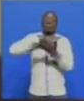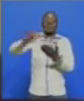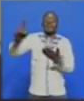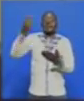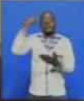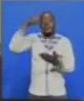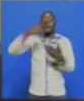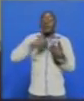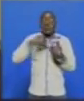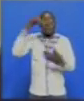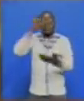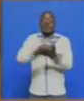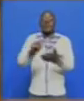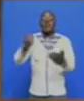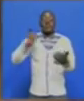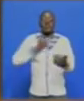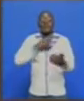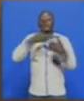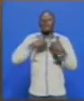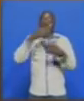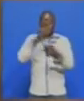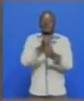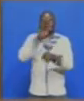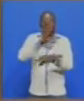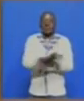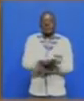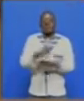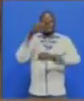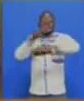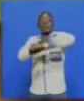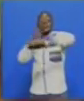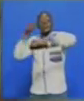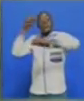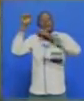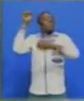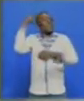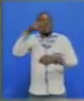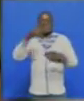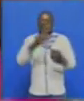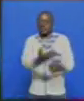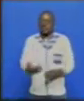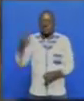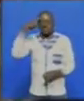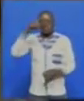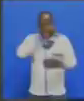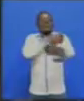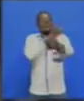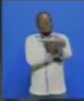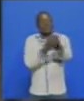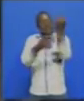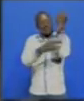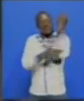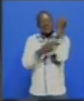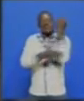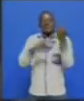ce que nous avons eu ce soir. L'arc a une symbolique dans la région du Sud-Ouest. Les autorités régionales se sont donc ravies